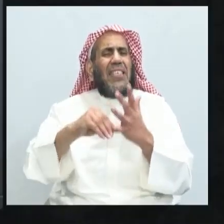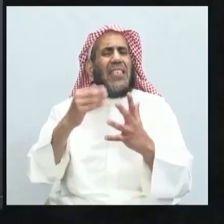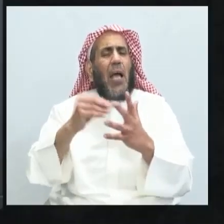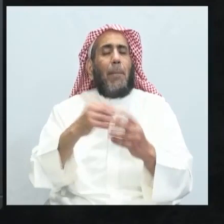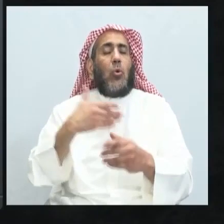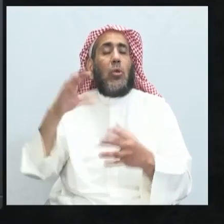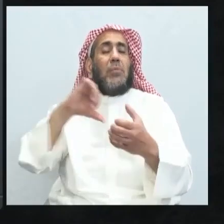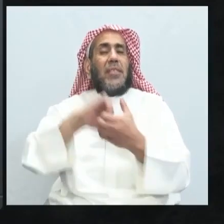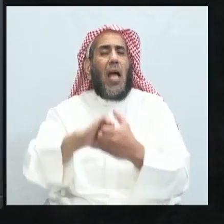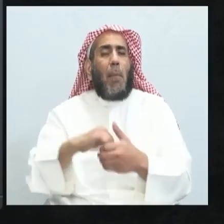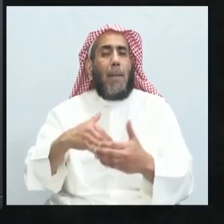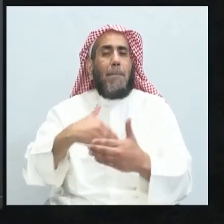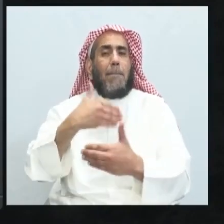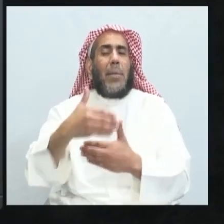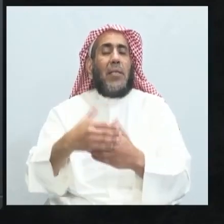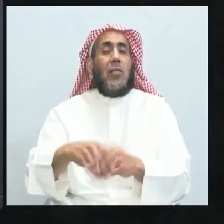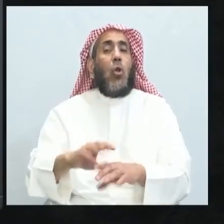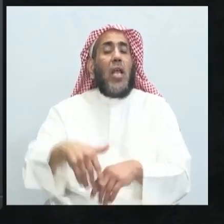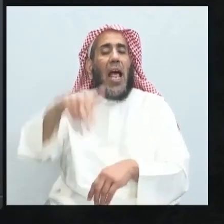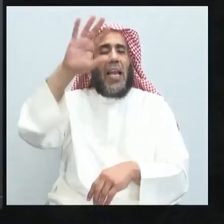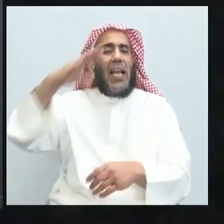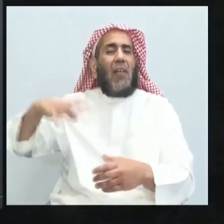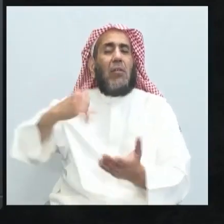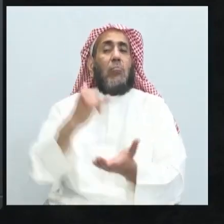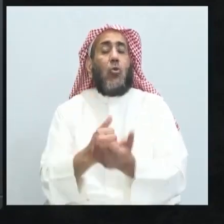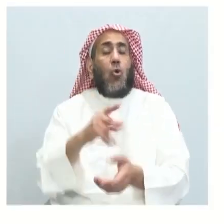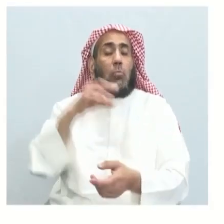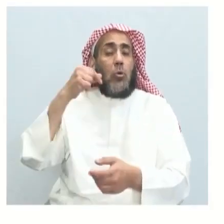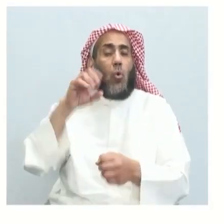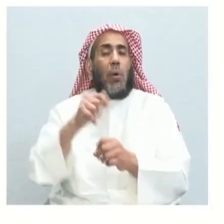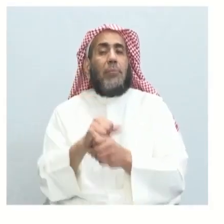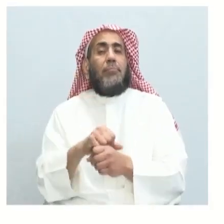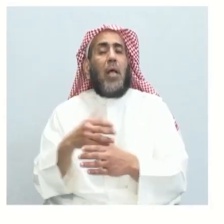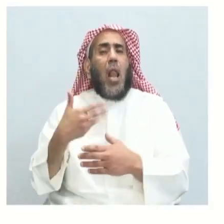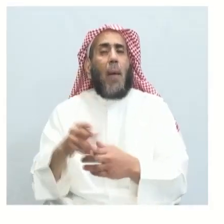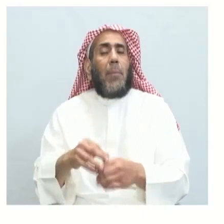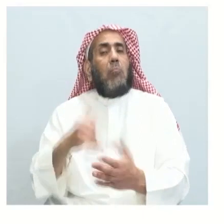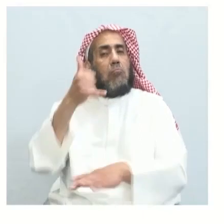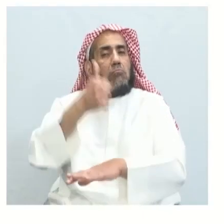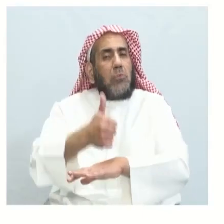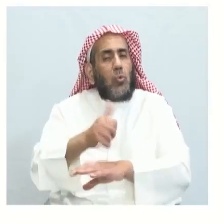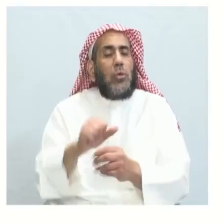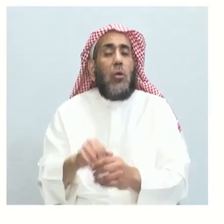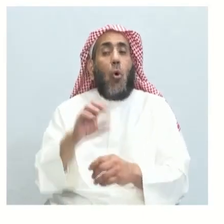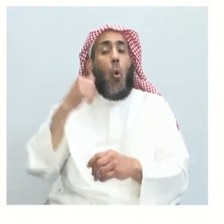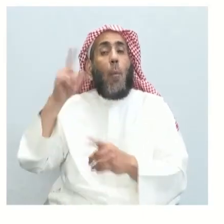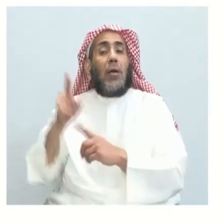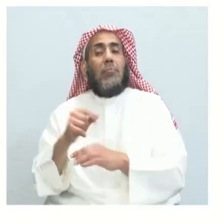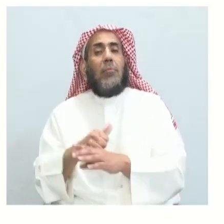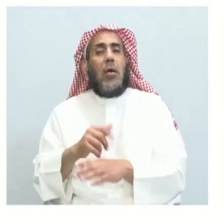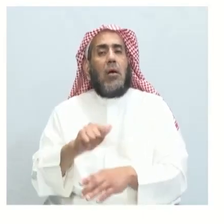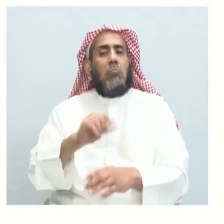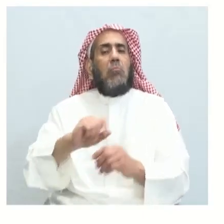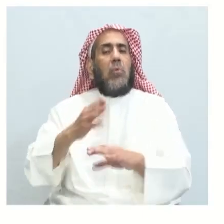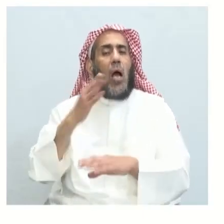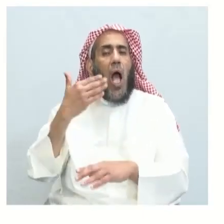الصحابه رضي الله عنهم بعد التولي الخلافه طبعا خطبه عمر رضي الله عنه لما تولى الخلافه عمر رضي الله عنه لما تولى الخلافه خاطب